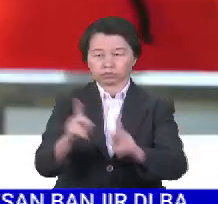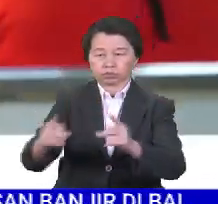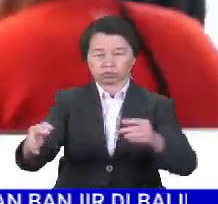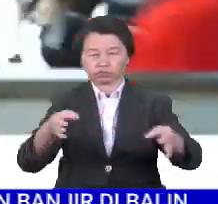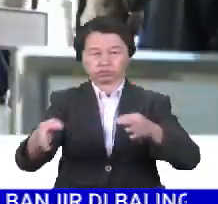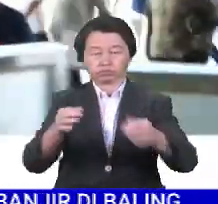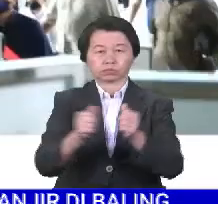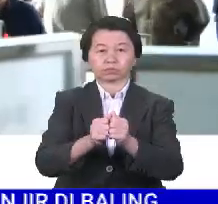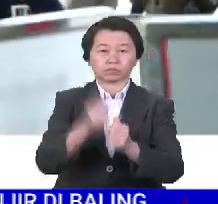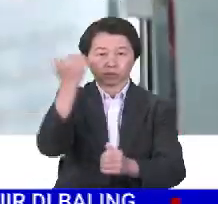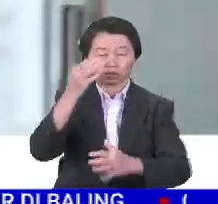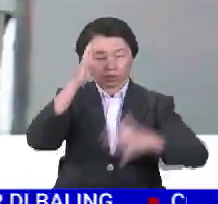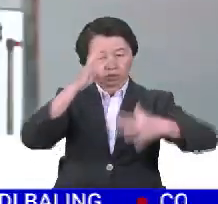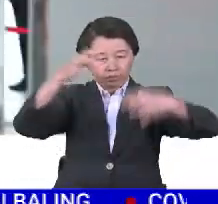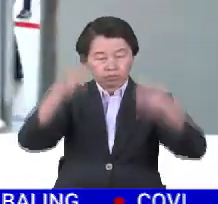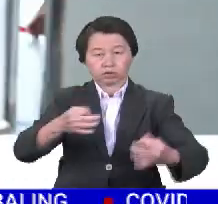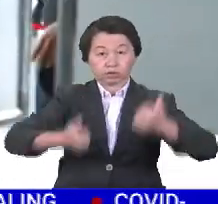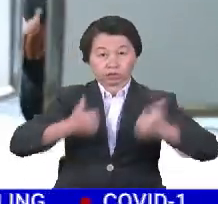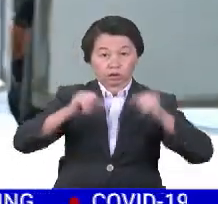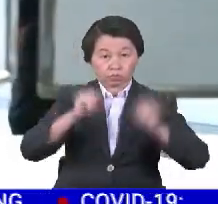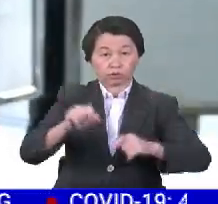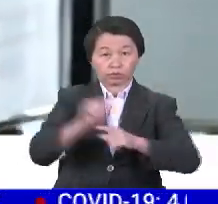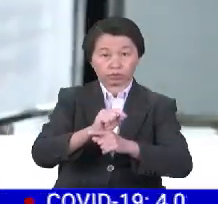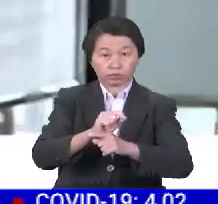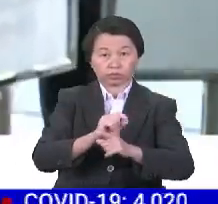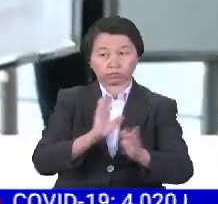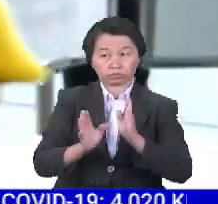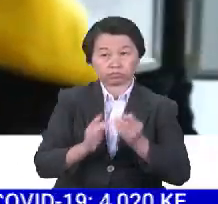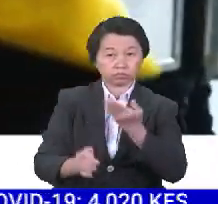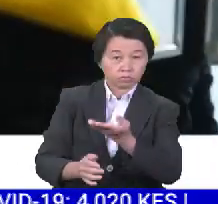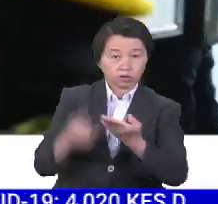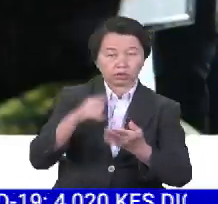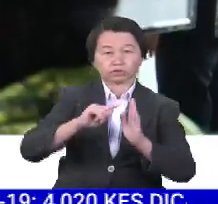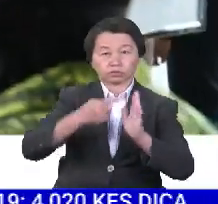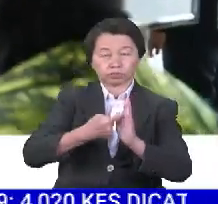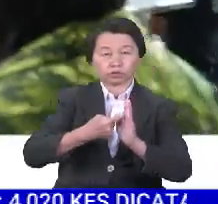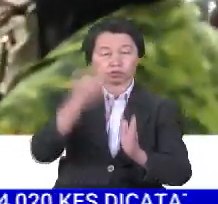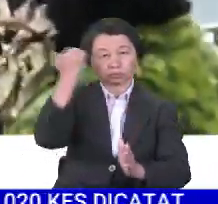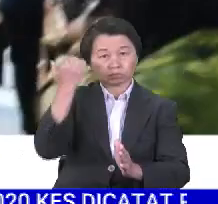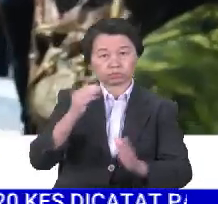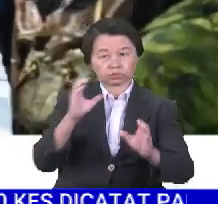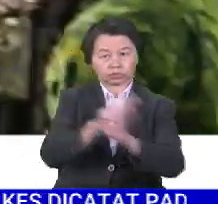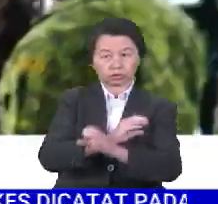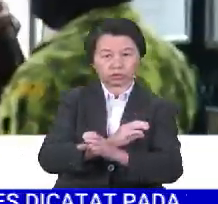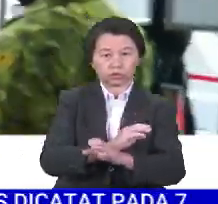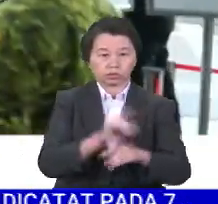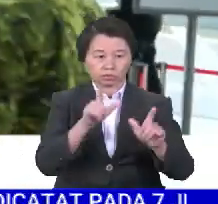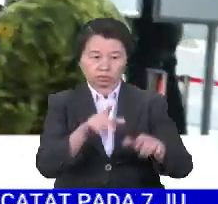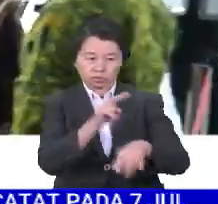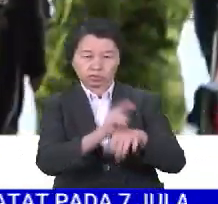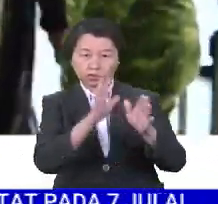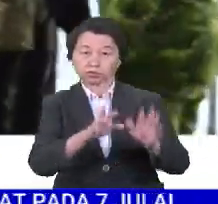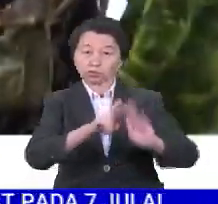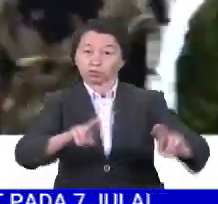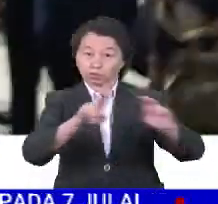berhujah untuk mahkamah memutuskan sama ada boleh menggunakan budi bicaranya bagi memulakan prosiding mencabar kredibiliti saksi utama